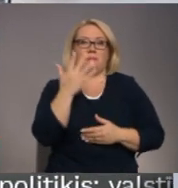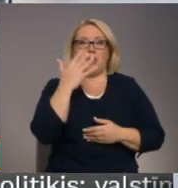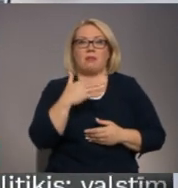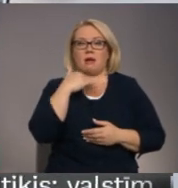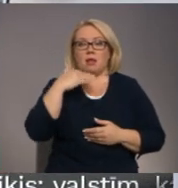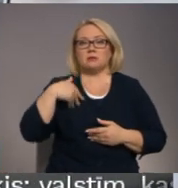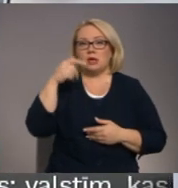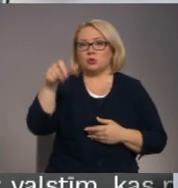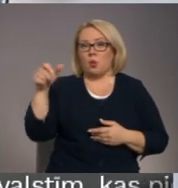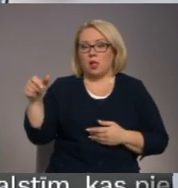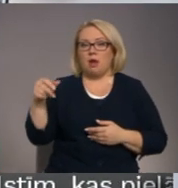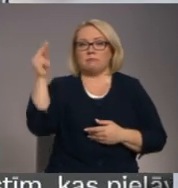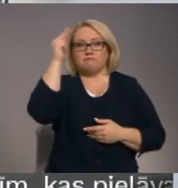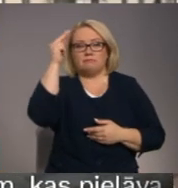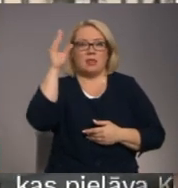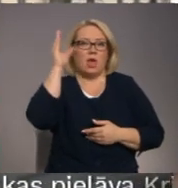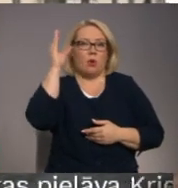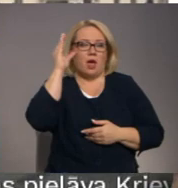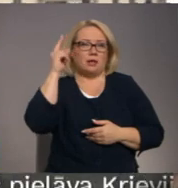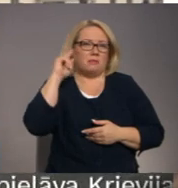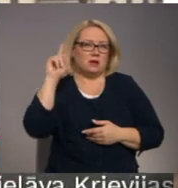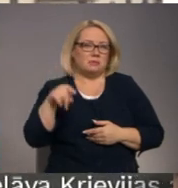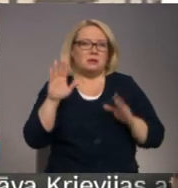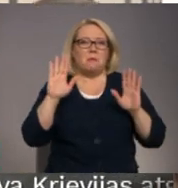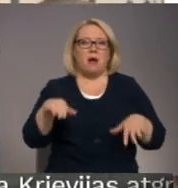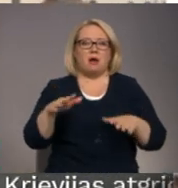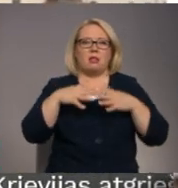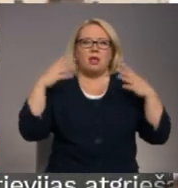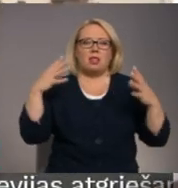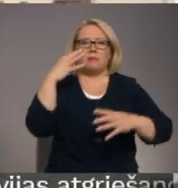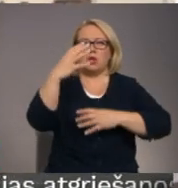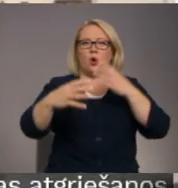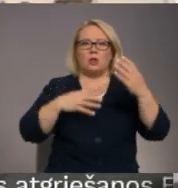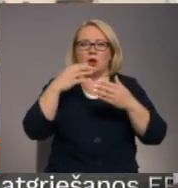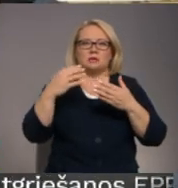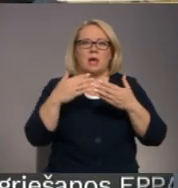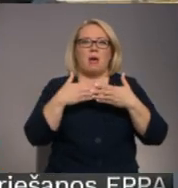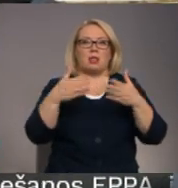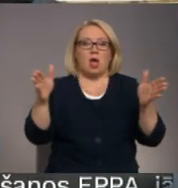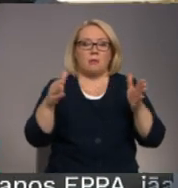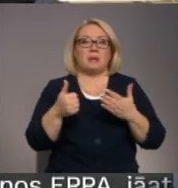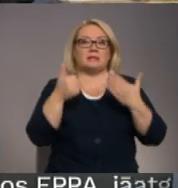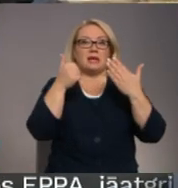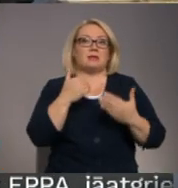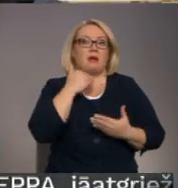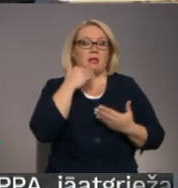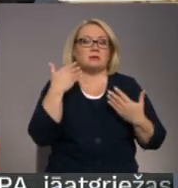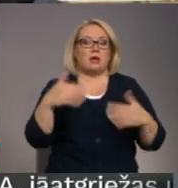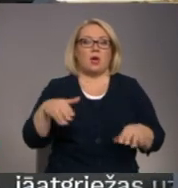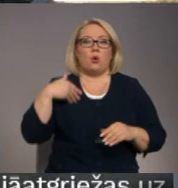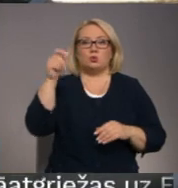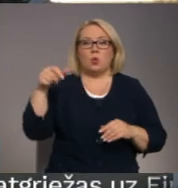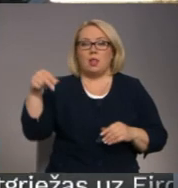Klasē skolēni lielākoties apgūst teorētiskas zināšanas par lielajiem geogrāfiskajiem atklājumiem. Savukārt 6. Klasē jau audzēkņi